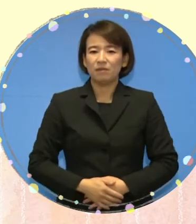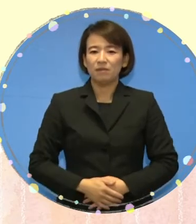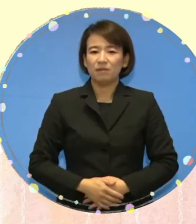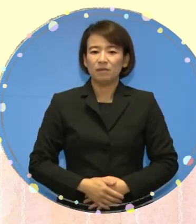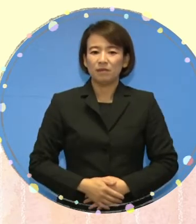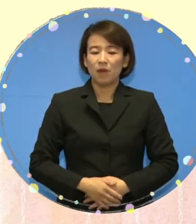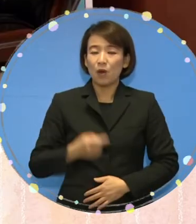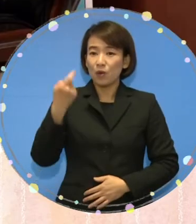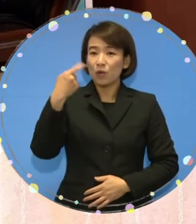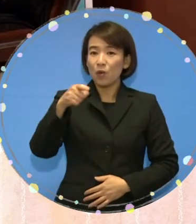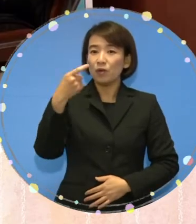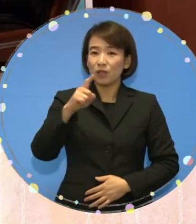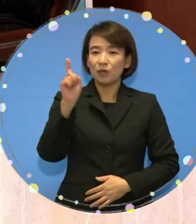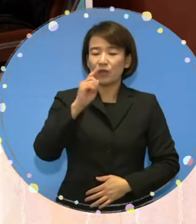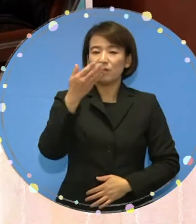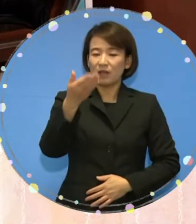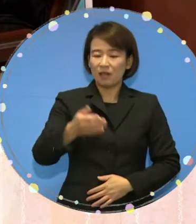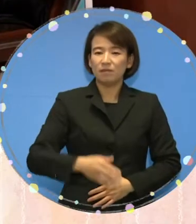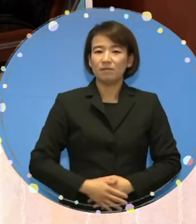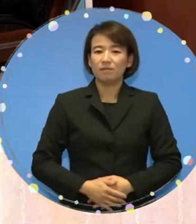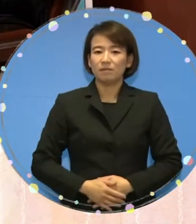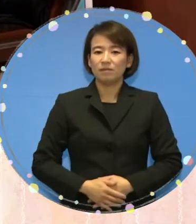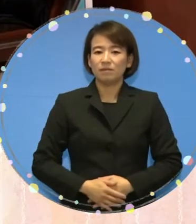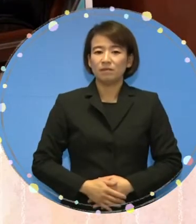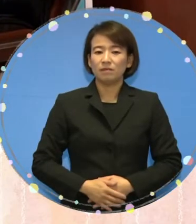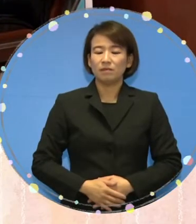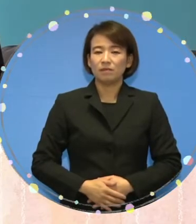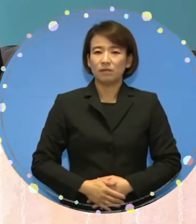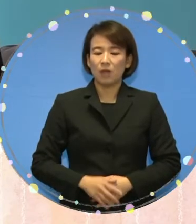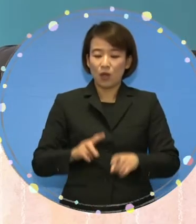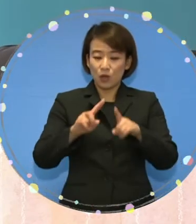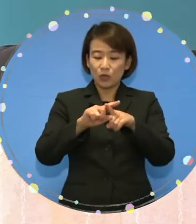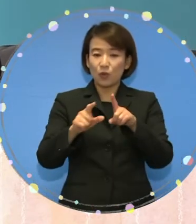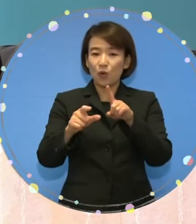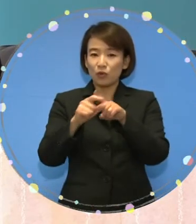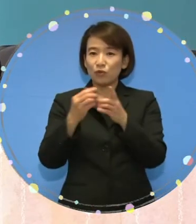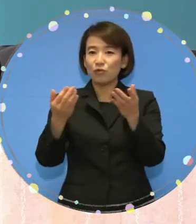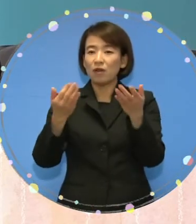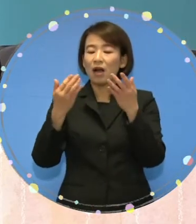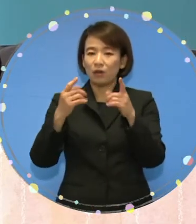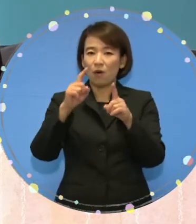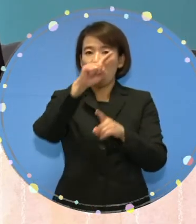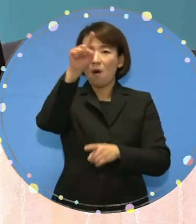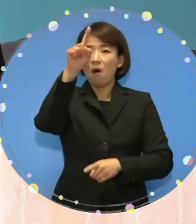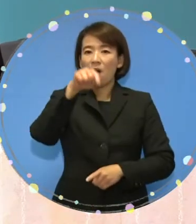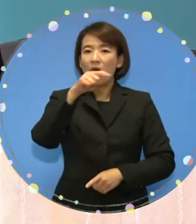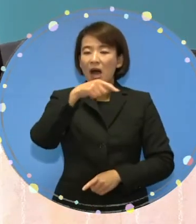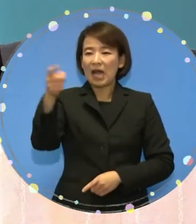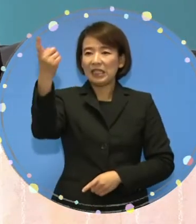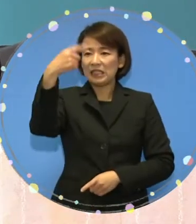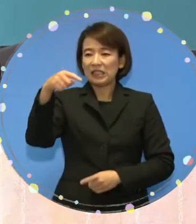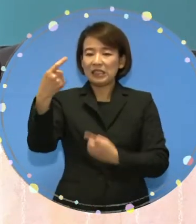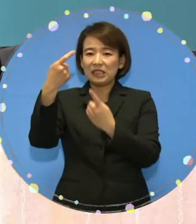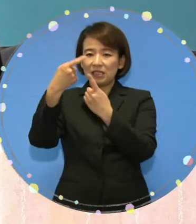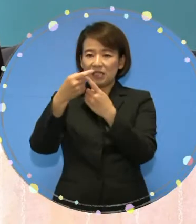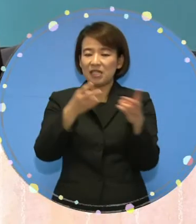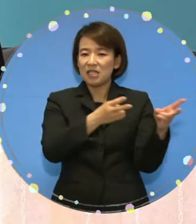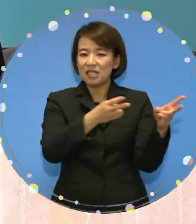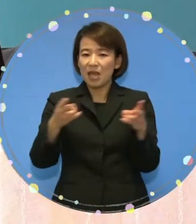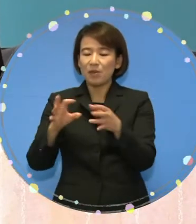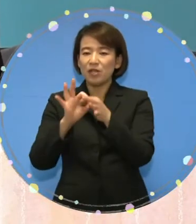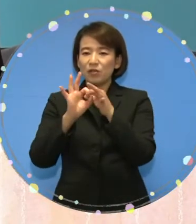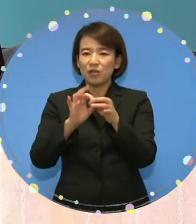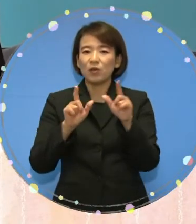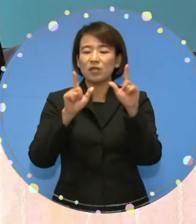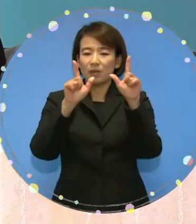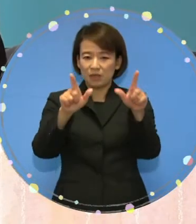ます教育分野についてはいかがでしょうかはい小中学校 ict 環境整備についてあげ